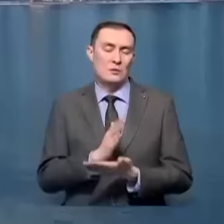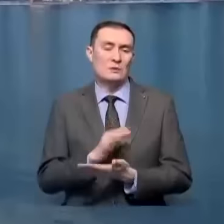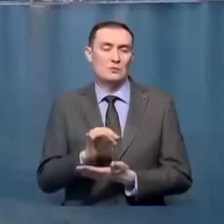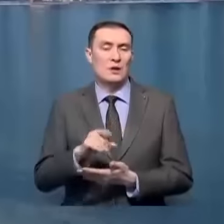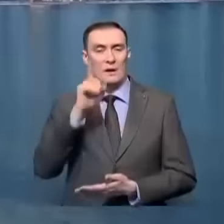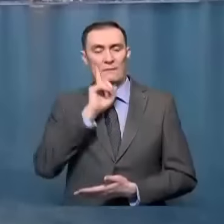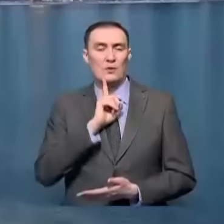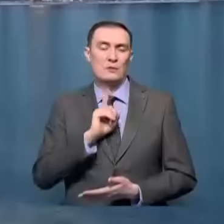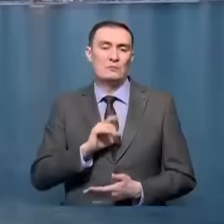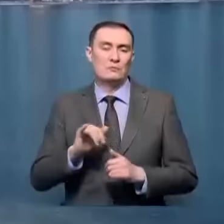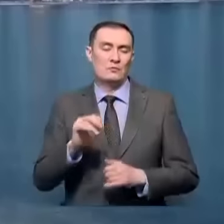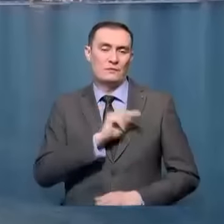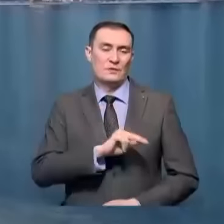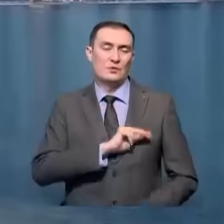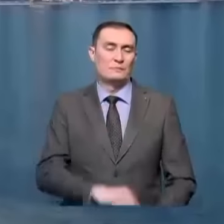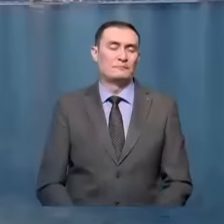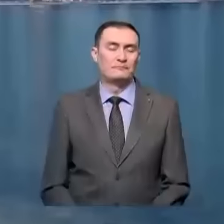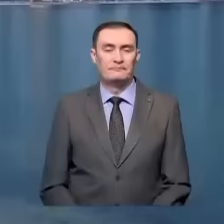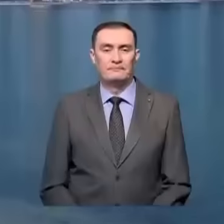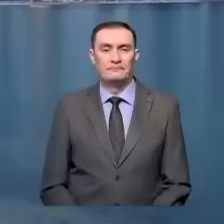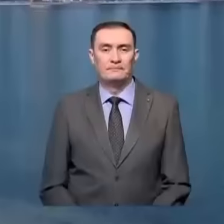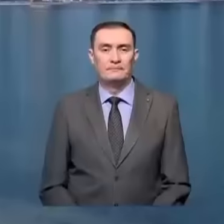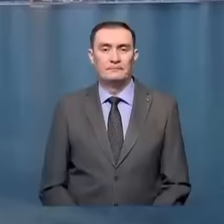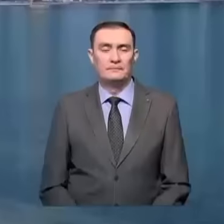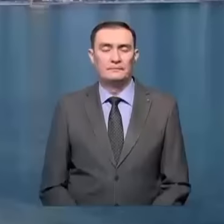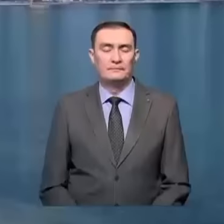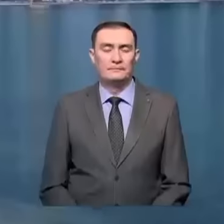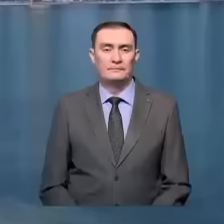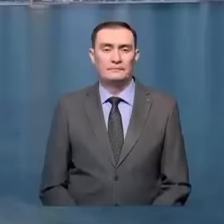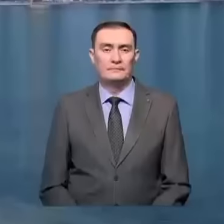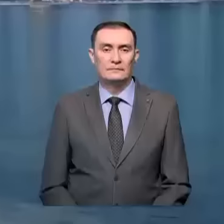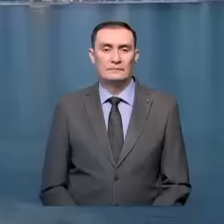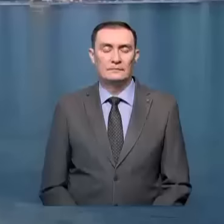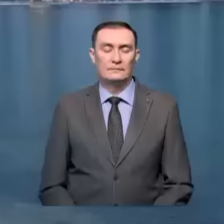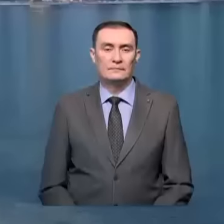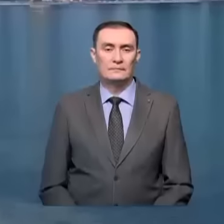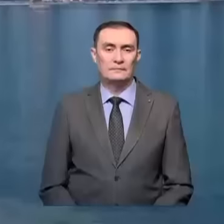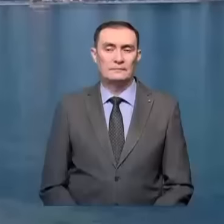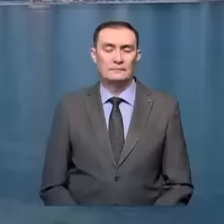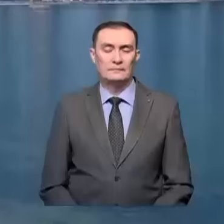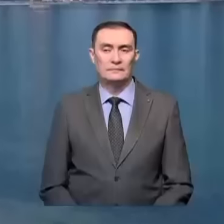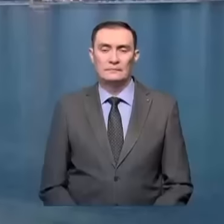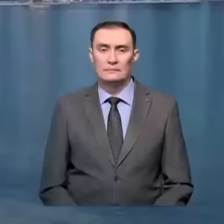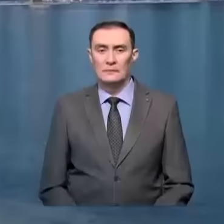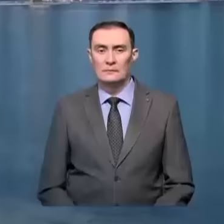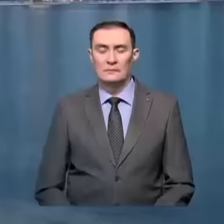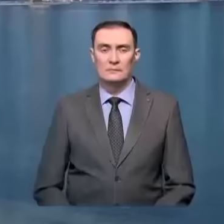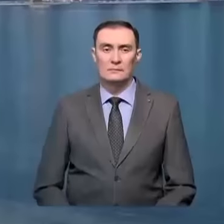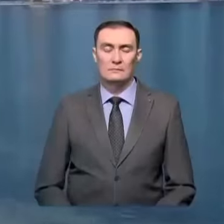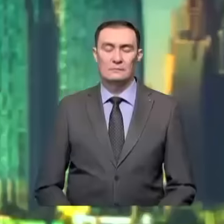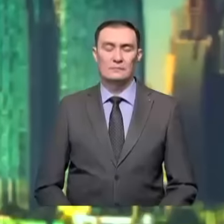к комфортному визиту. Батагөз Айджанова, Еділ Ермекбаев, Жандос Битабаров, 24KZ из Катара.